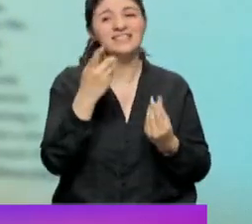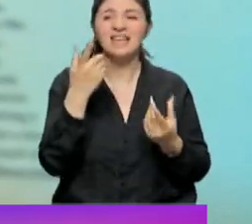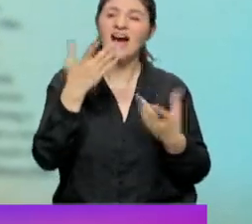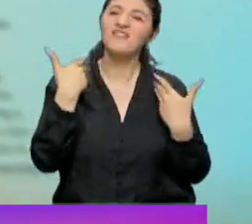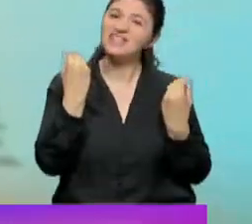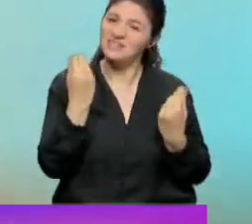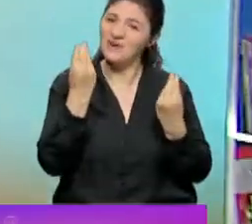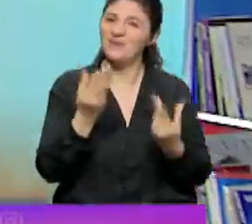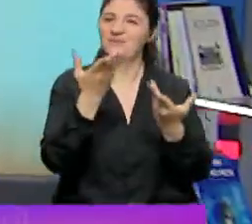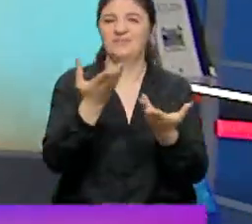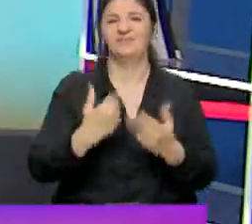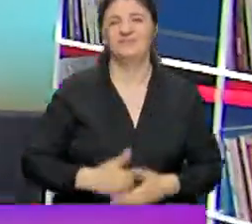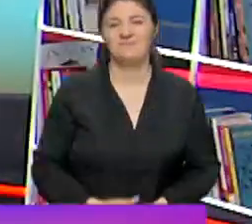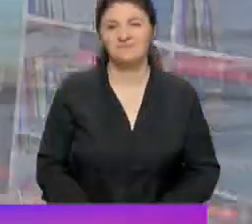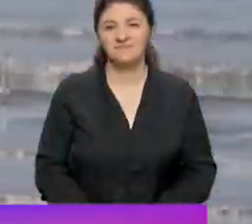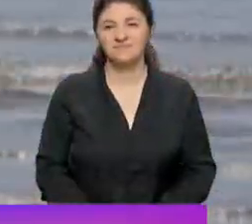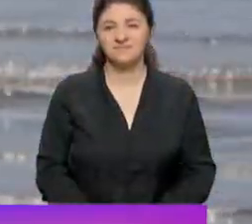iyi olsun